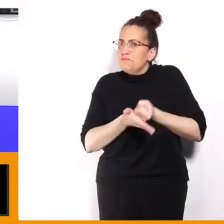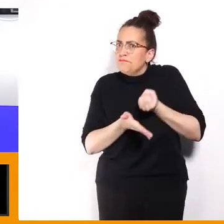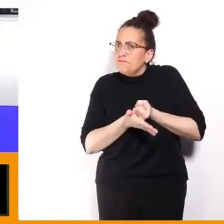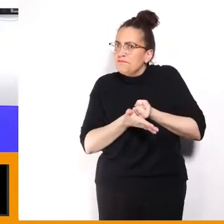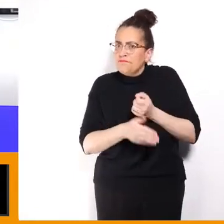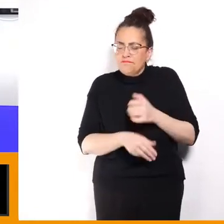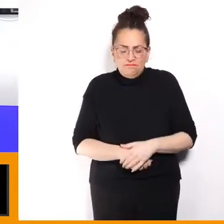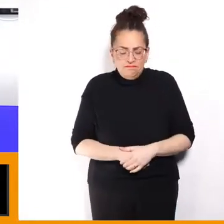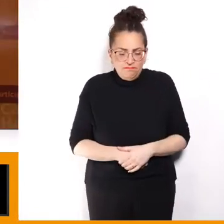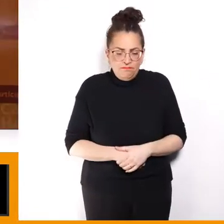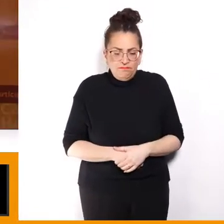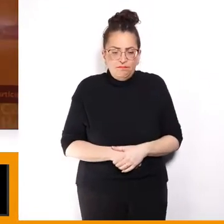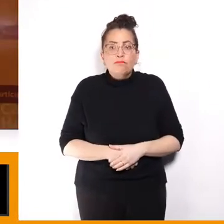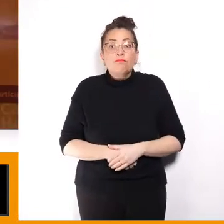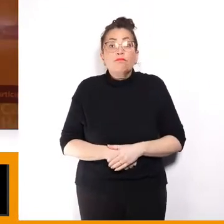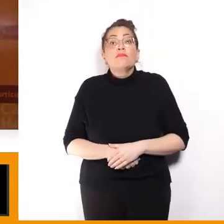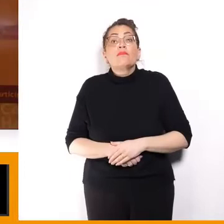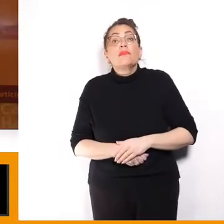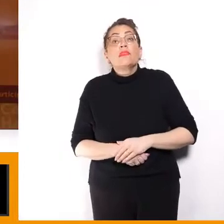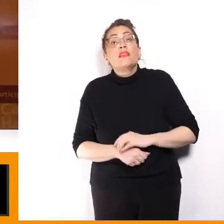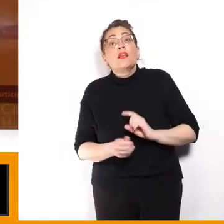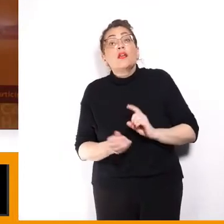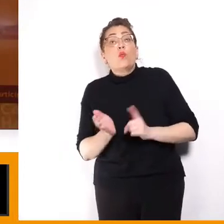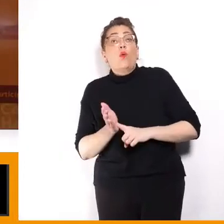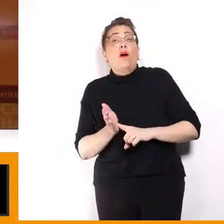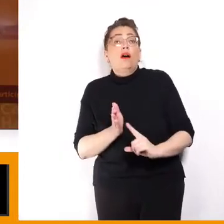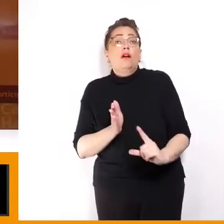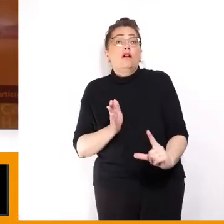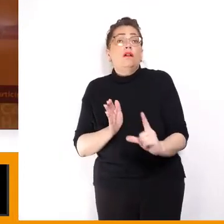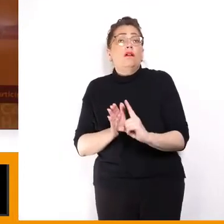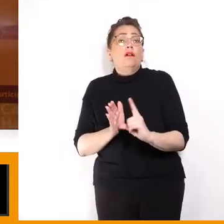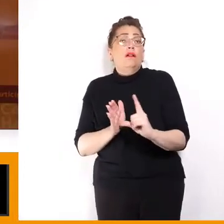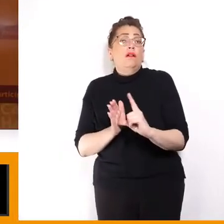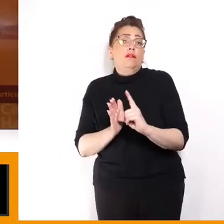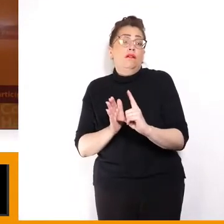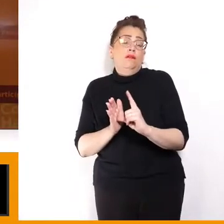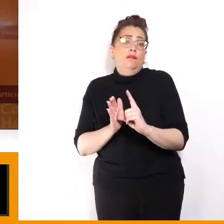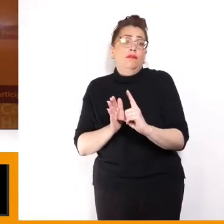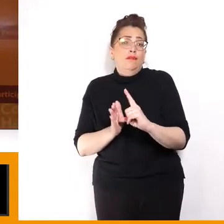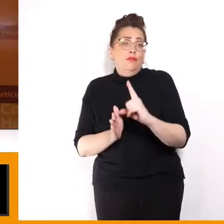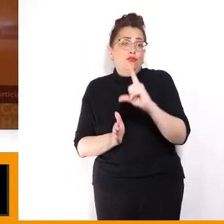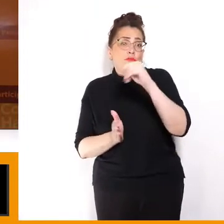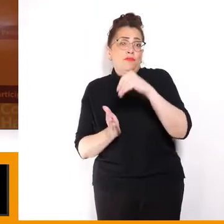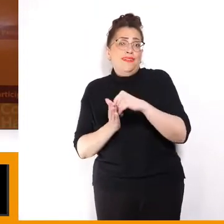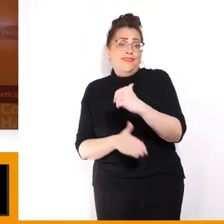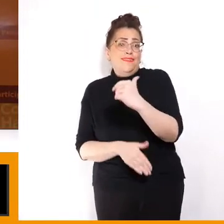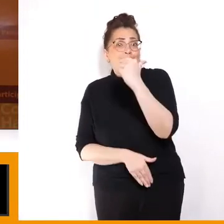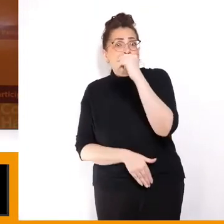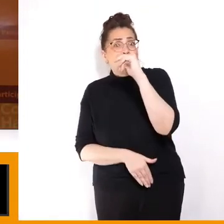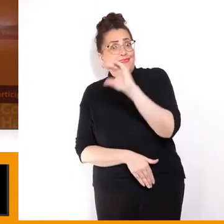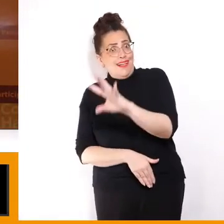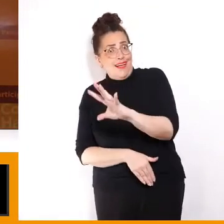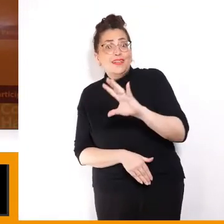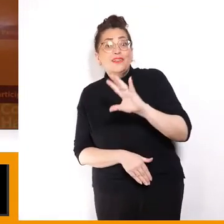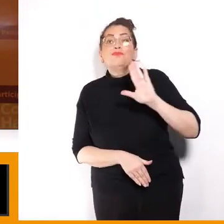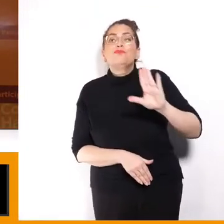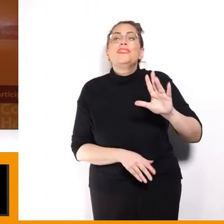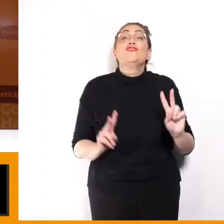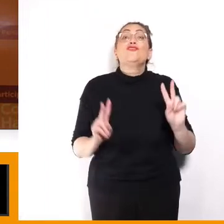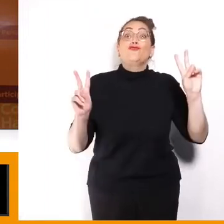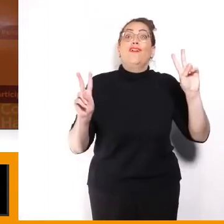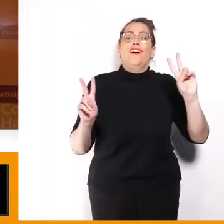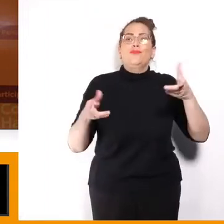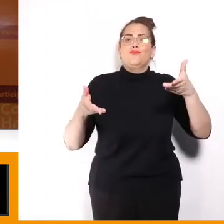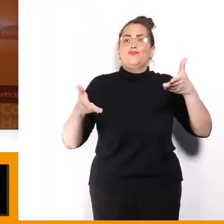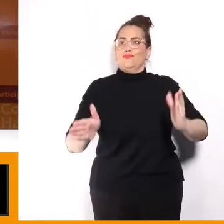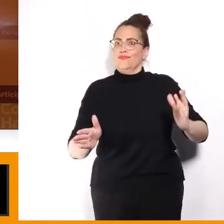élevés à la loi de 2005 de Jacques Chirac. Donc à un moment donné, lorsqu'on parle beaucoup de politique publique en matière de handicap, souvent on nous dit mais